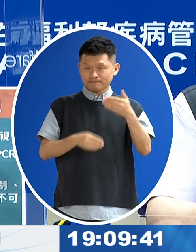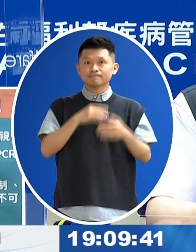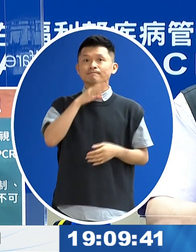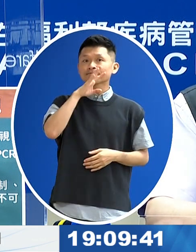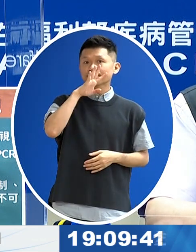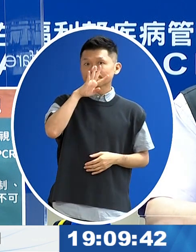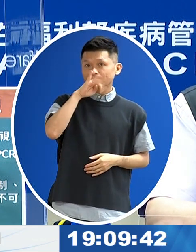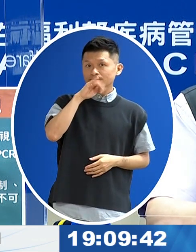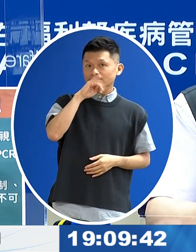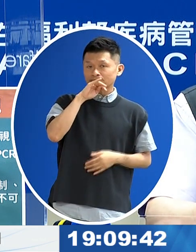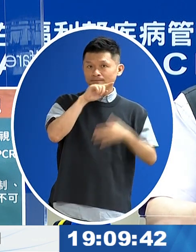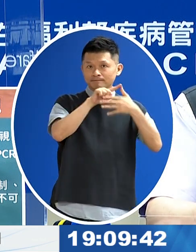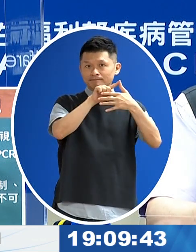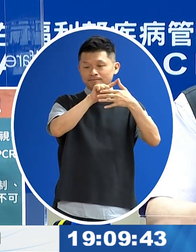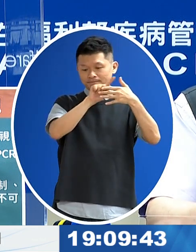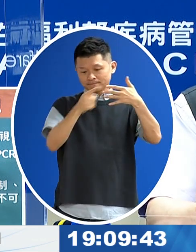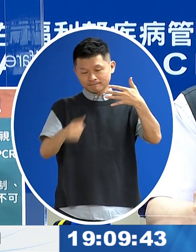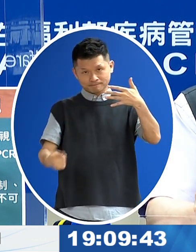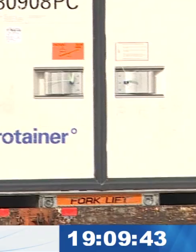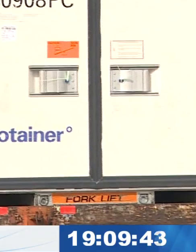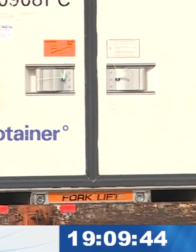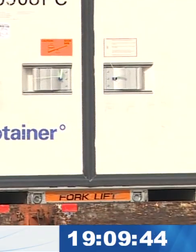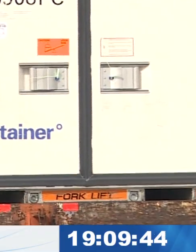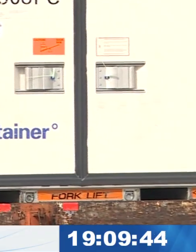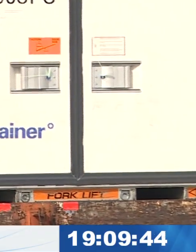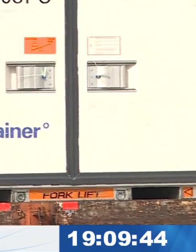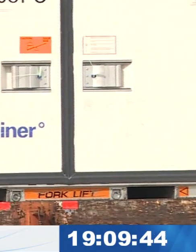龄层再往下来做开放。